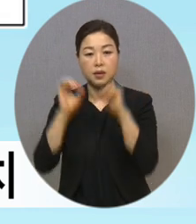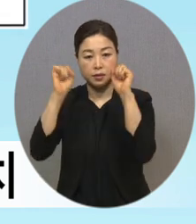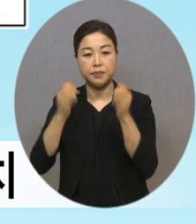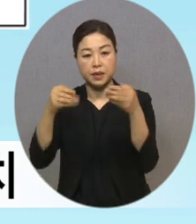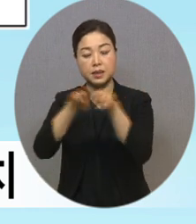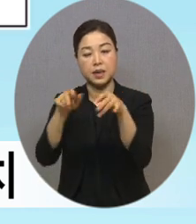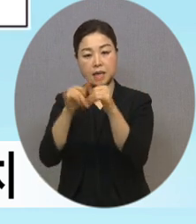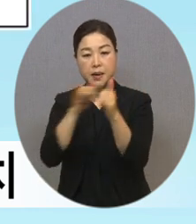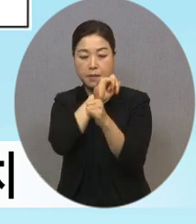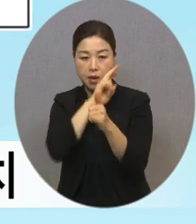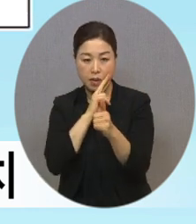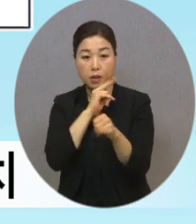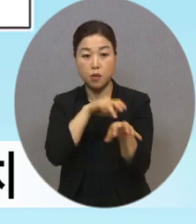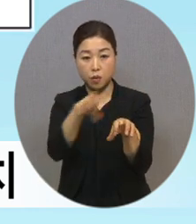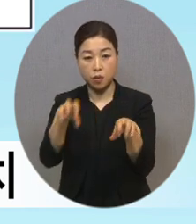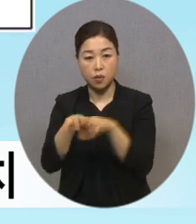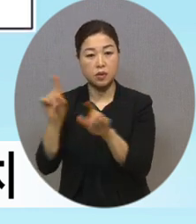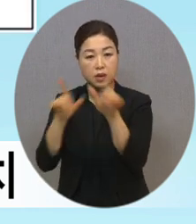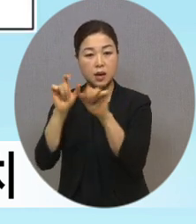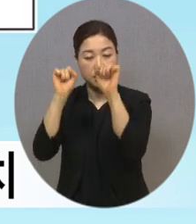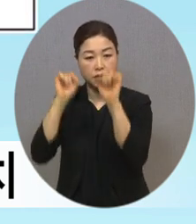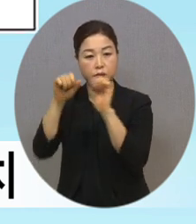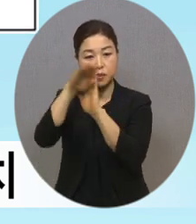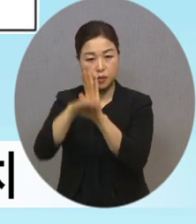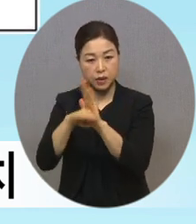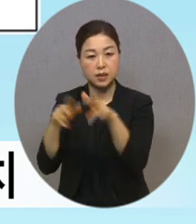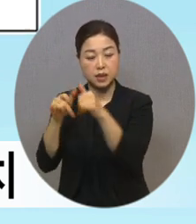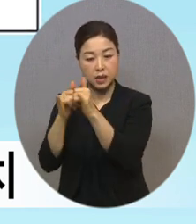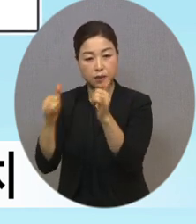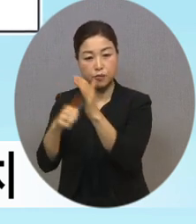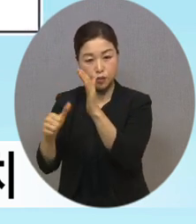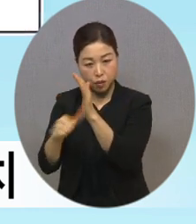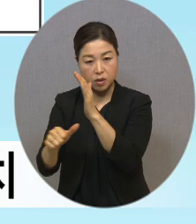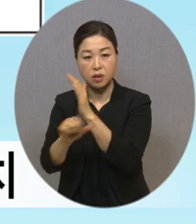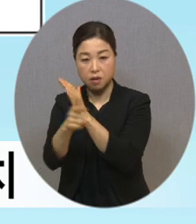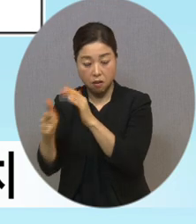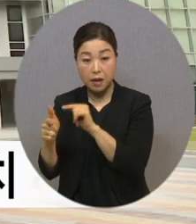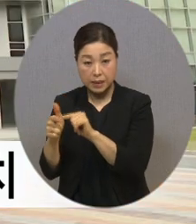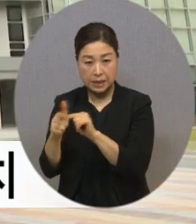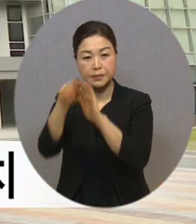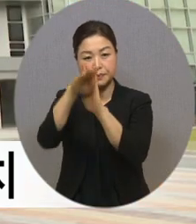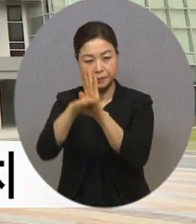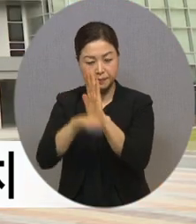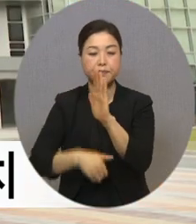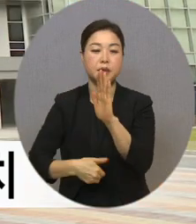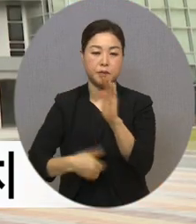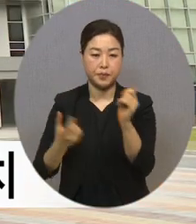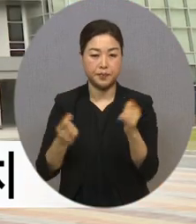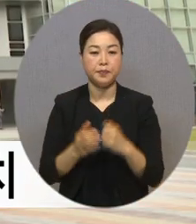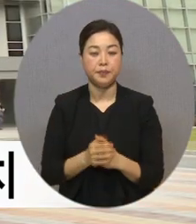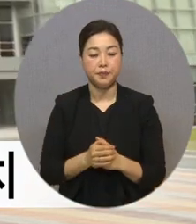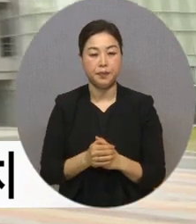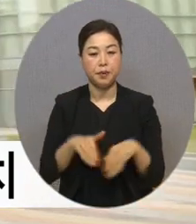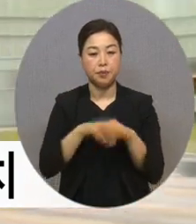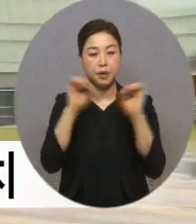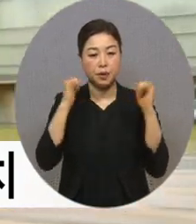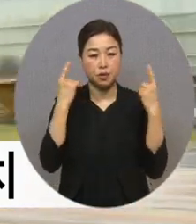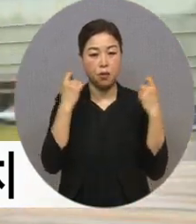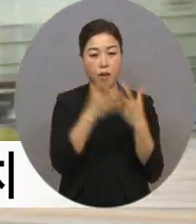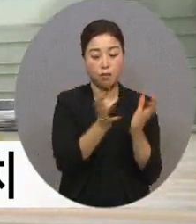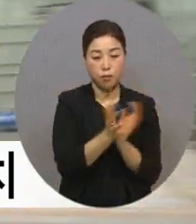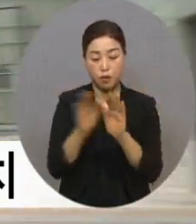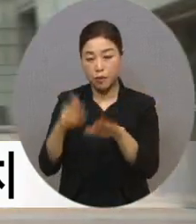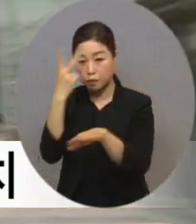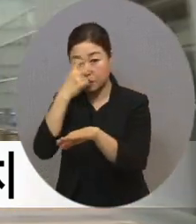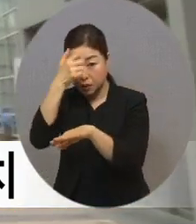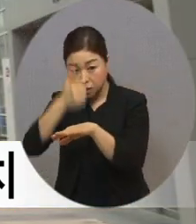편의시설, 생활체육 프로그램, 장애인용 운동용품과 장비가 뒤를 이었습니다. 문체부는 이번 조사 결과를